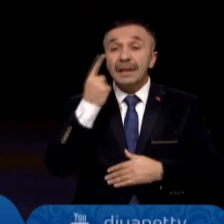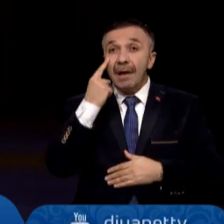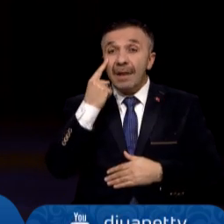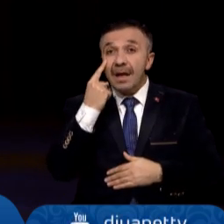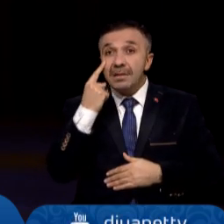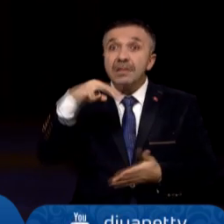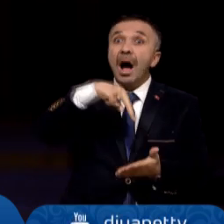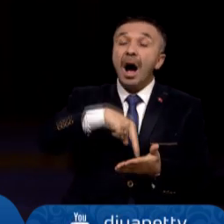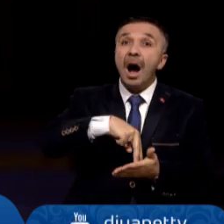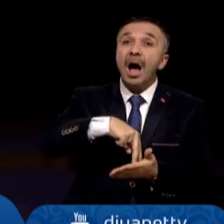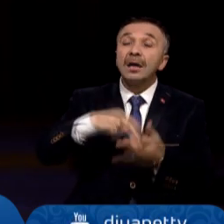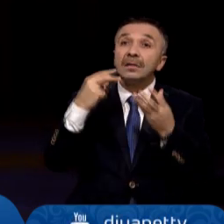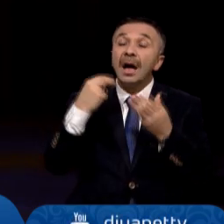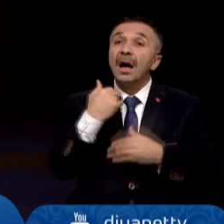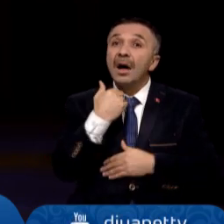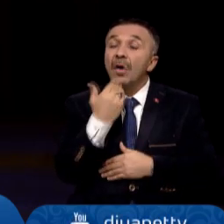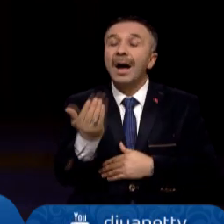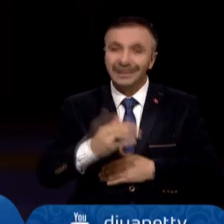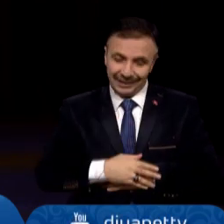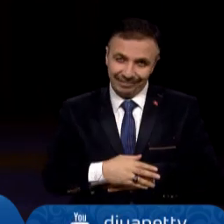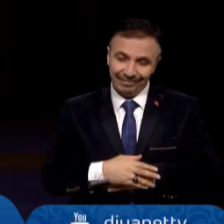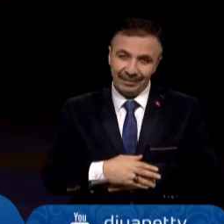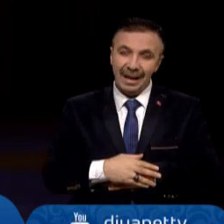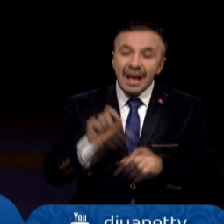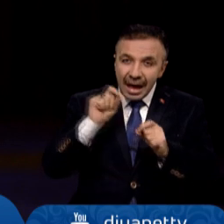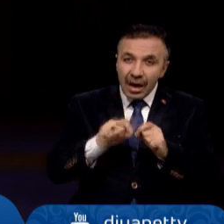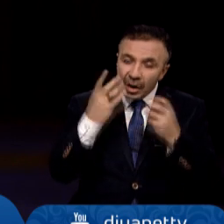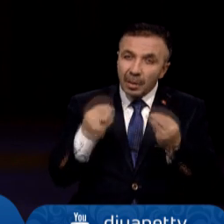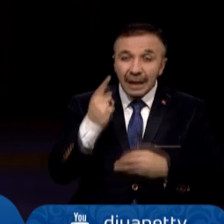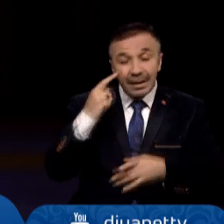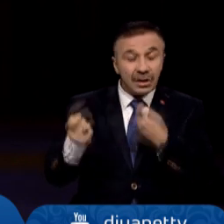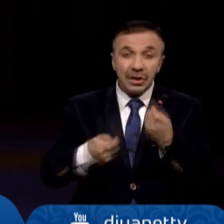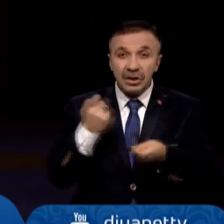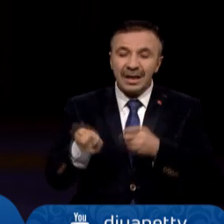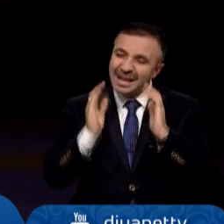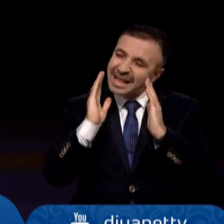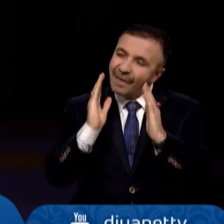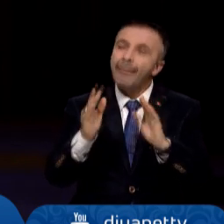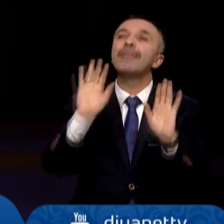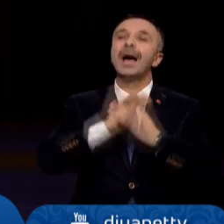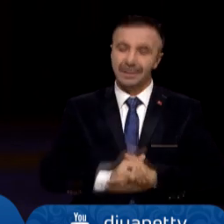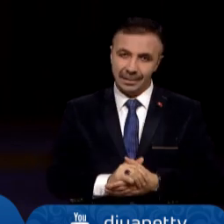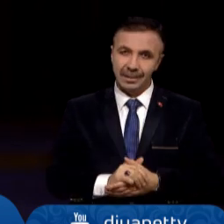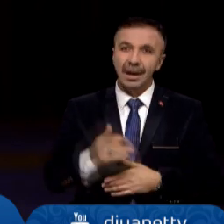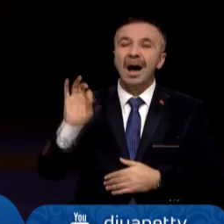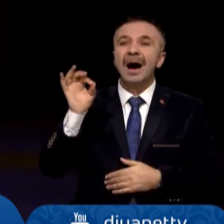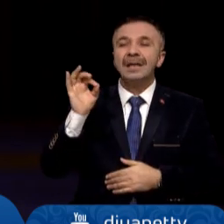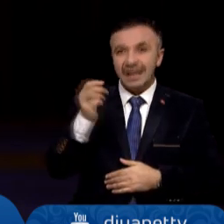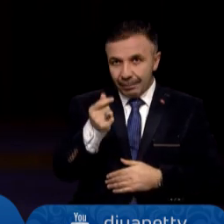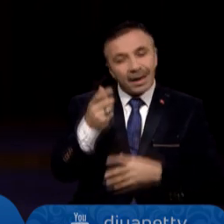ayakta durmaz ve ekonomi olmadan devlet işlerini yürütemez siniz